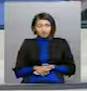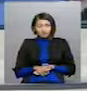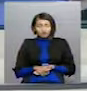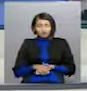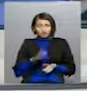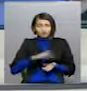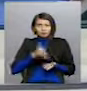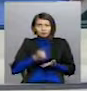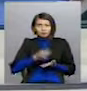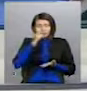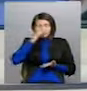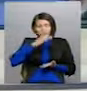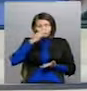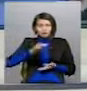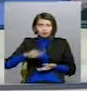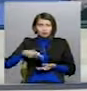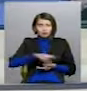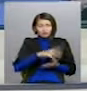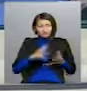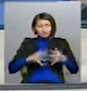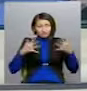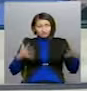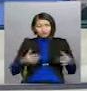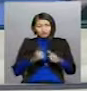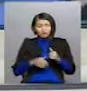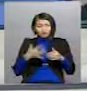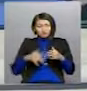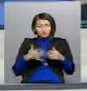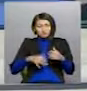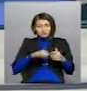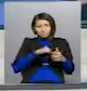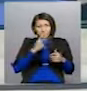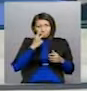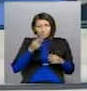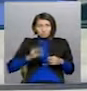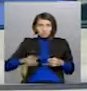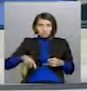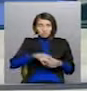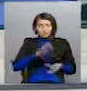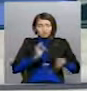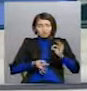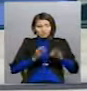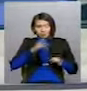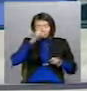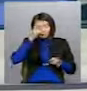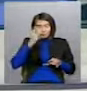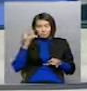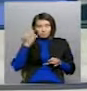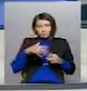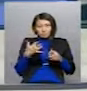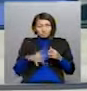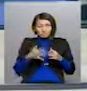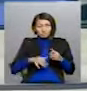Елбасының биылғы жолдауы көптің көкейіндегі мәселелерді дөп басты. Жолдау жолдары үкімет пен жергілікті атқарушы билікке